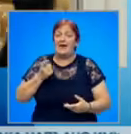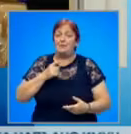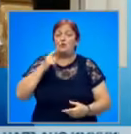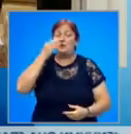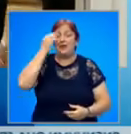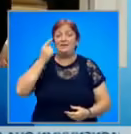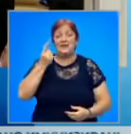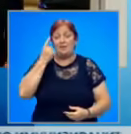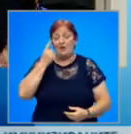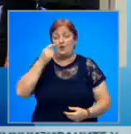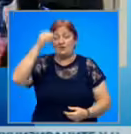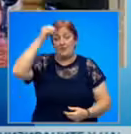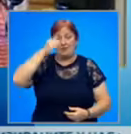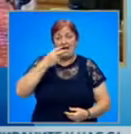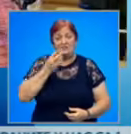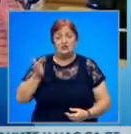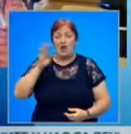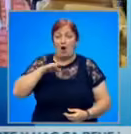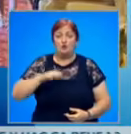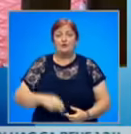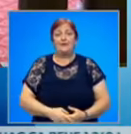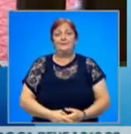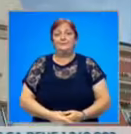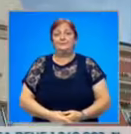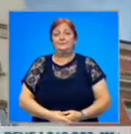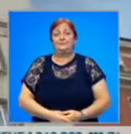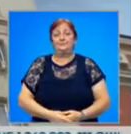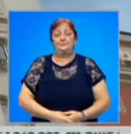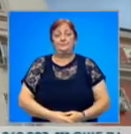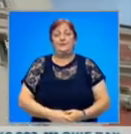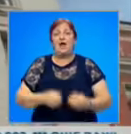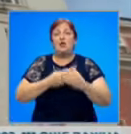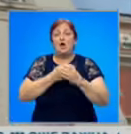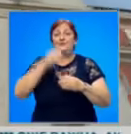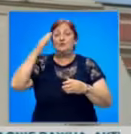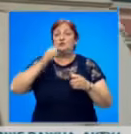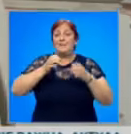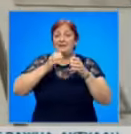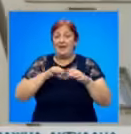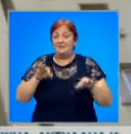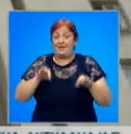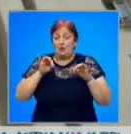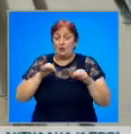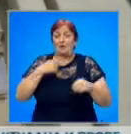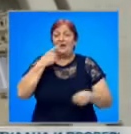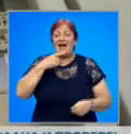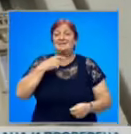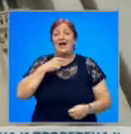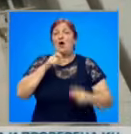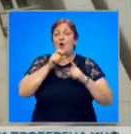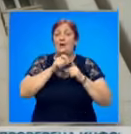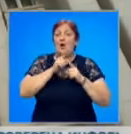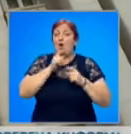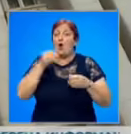да мислят първо за България. Вижте още в репортажа. Новият служебен кабинет е готов, обяви президентът.